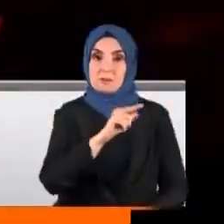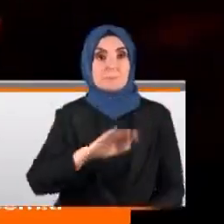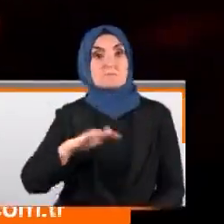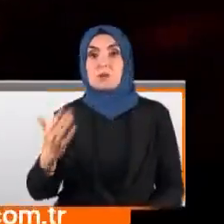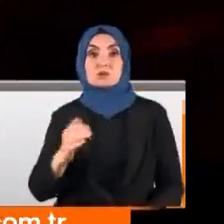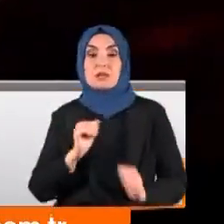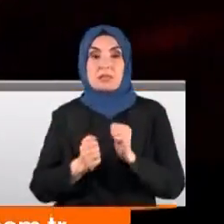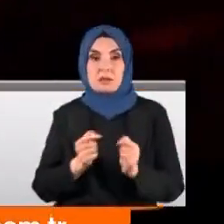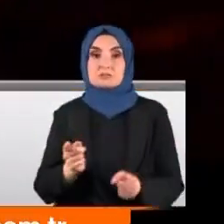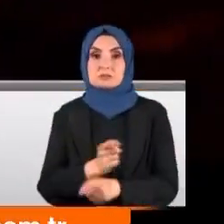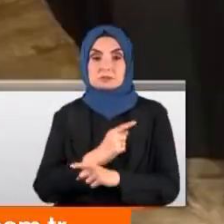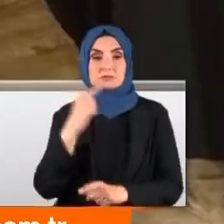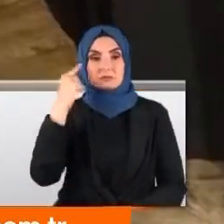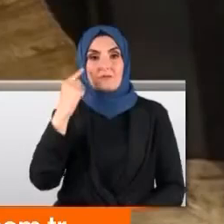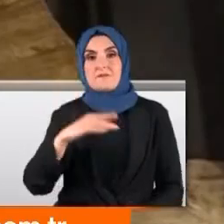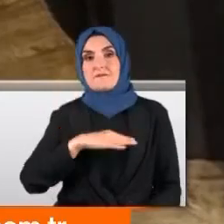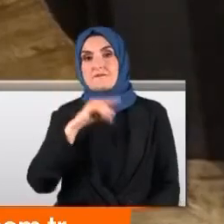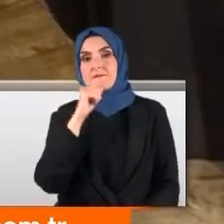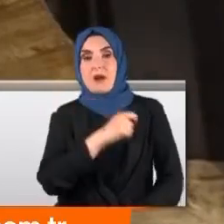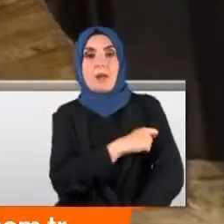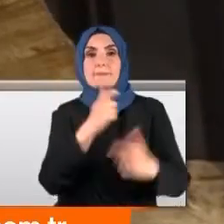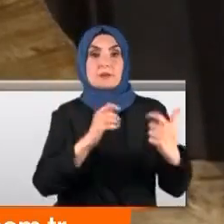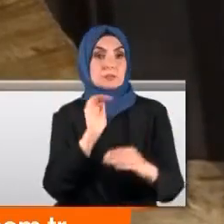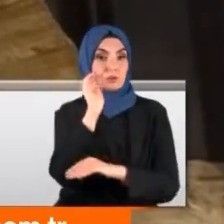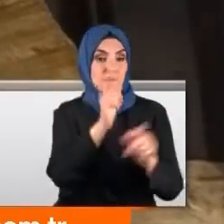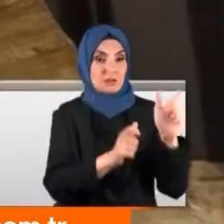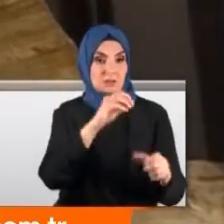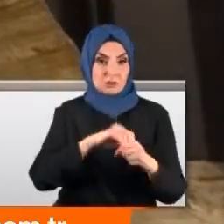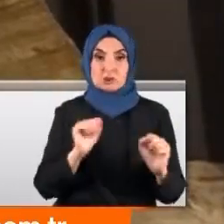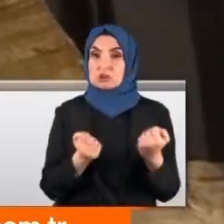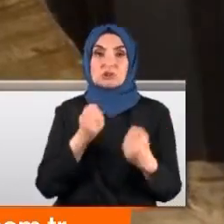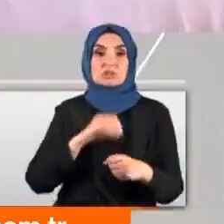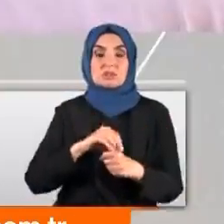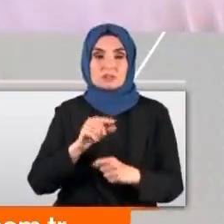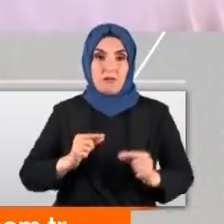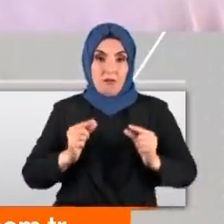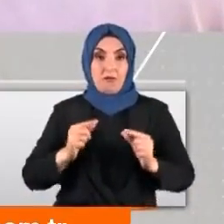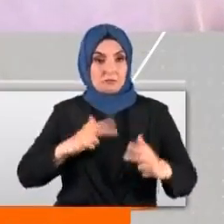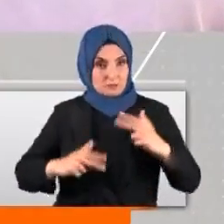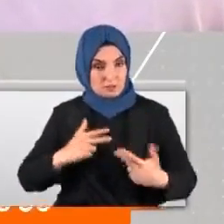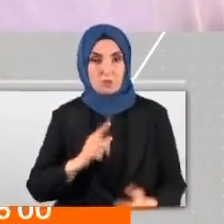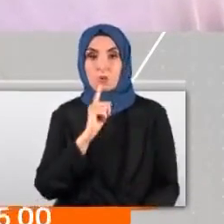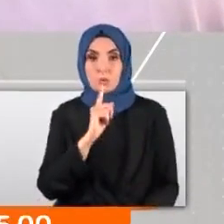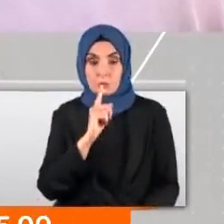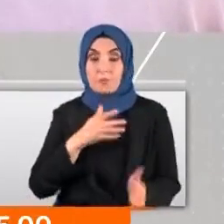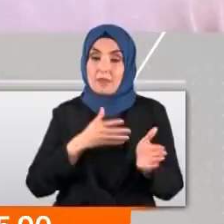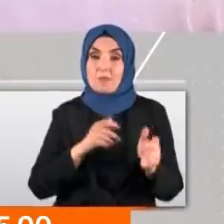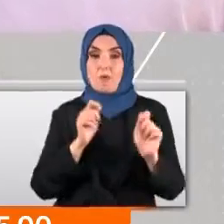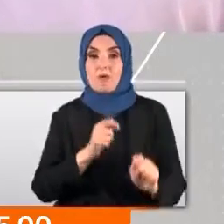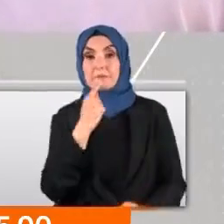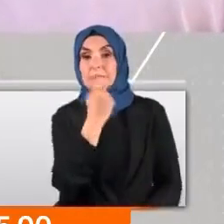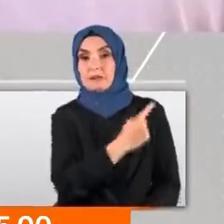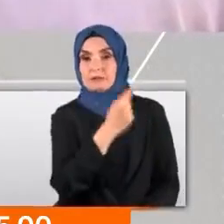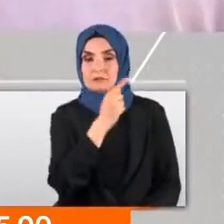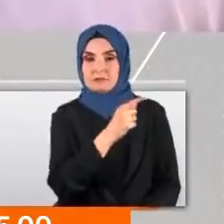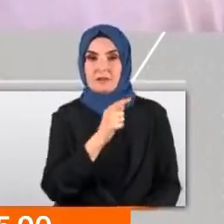ki Almanya'da yaşayanlara kış için mum ve kalın giysi bulundurulması tavsiyesi dahi geldi. Bu enerji krizinin Türkiye'de soba aldıracağını hiç